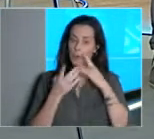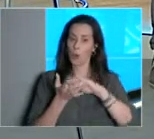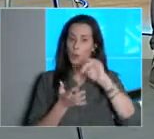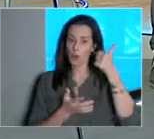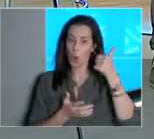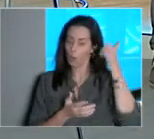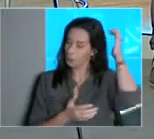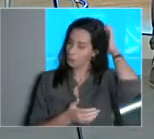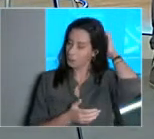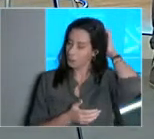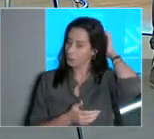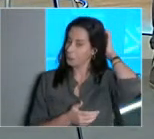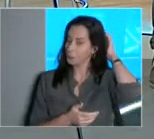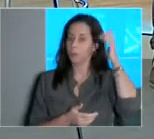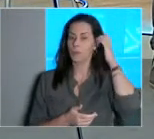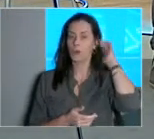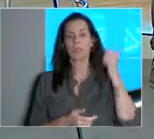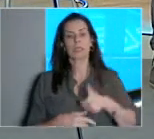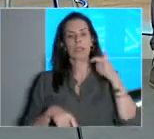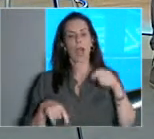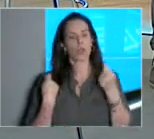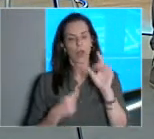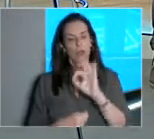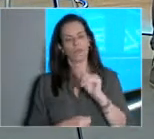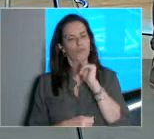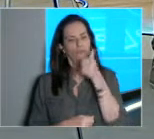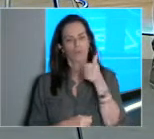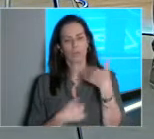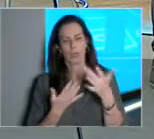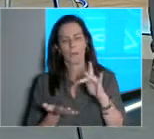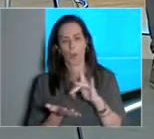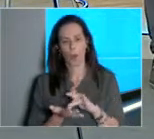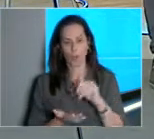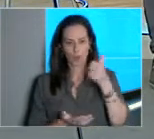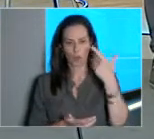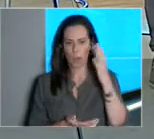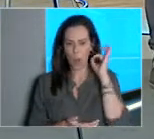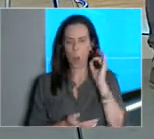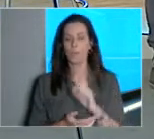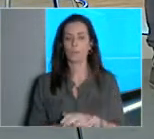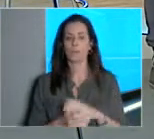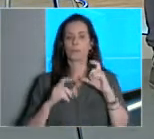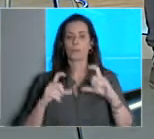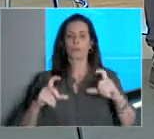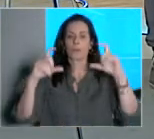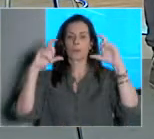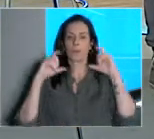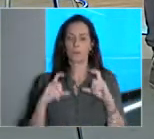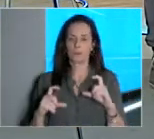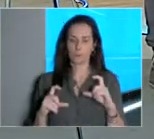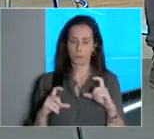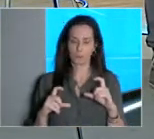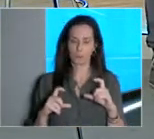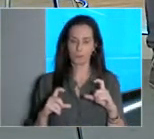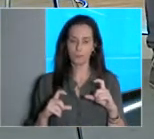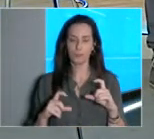הראשון. צריך לומר, יושב ראש המפלגה רפי פרץ עדיין עומד בסירובו לפנות את המקום הראשון לילד שקד. והכותרת הפוליטית השנייה היא